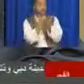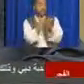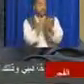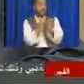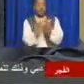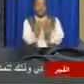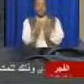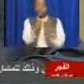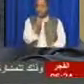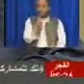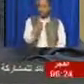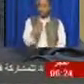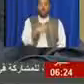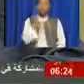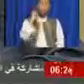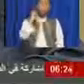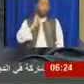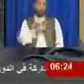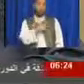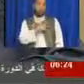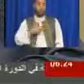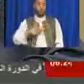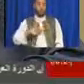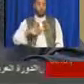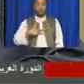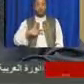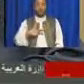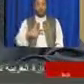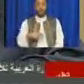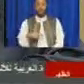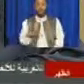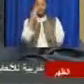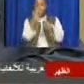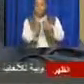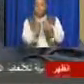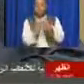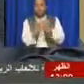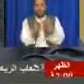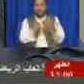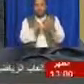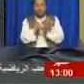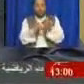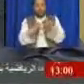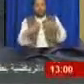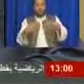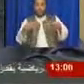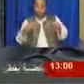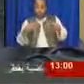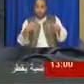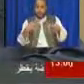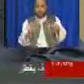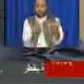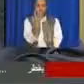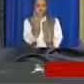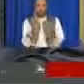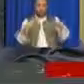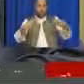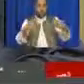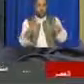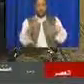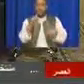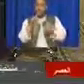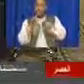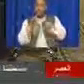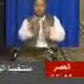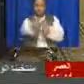نحاسبها اما ان نشغلها الحكومه باشياء اخرى جانبيه وتبقى هي تطفي في النار مثل وظيفه الطافيه الحرائق